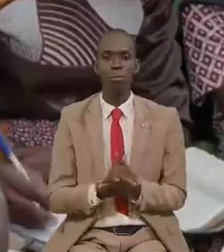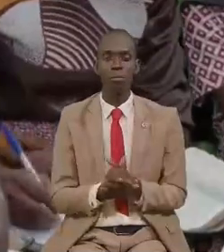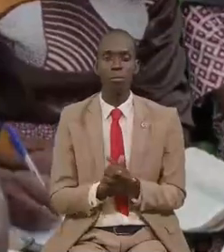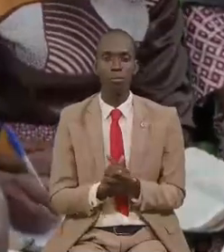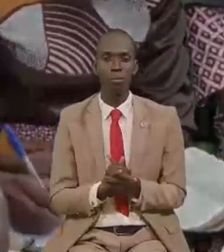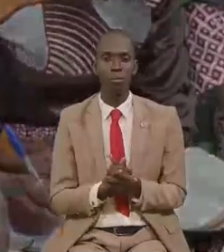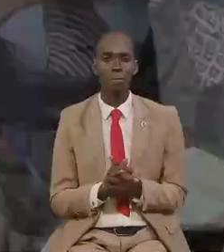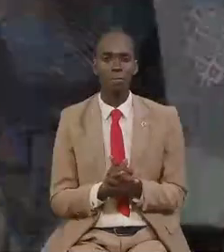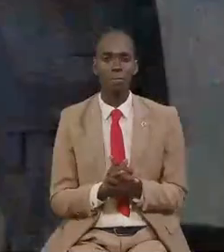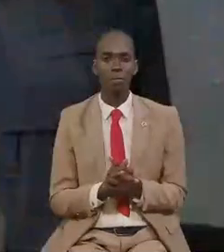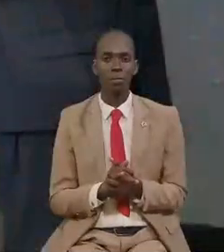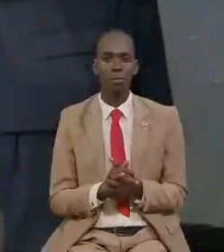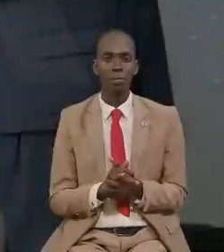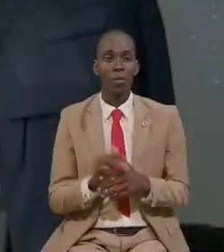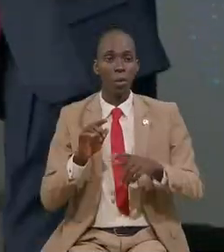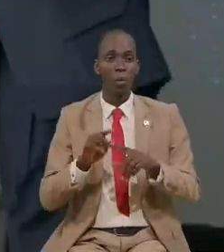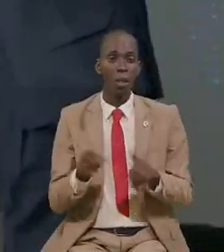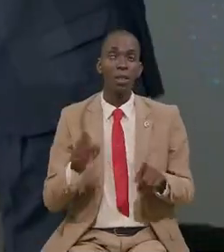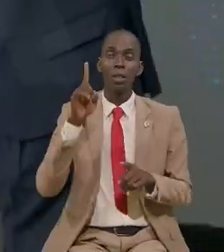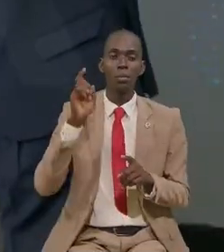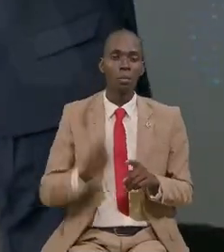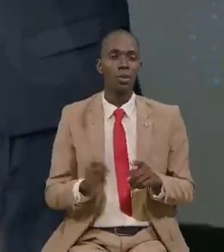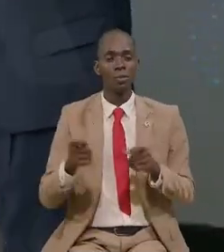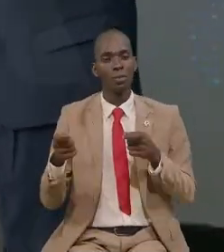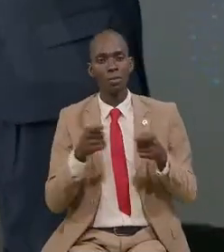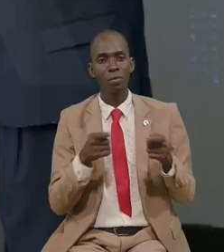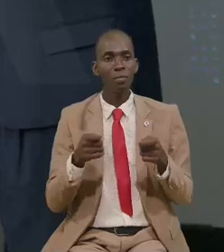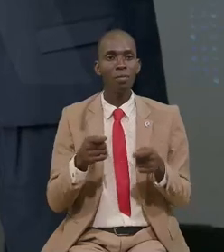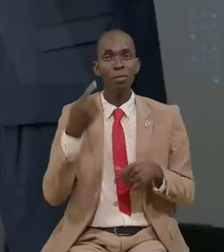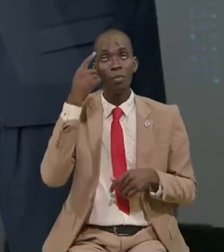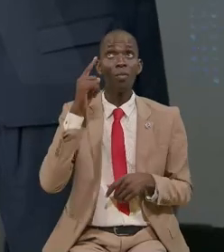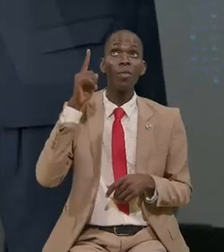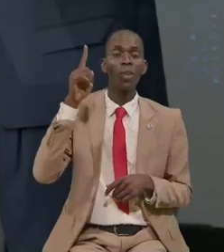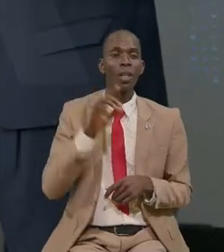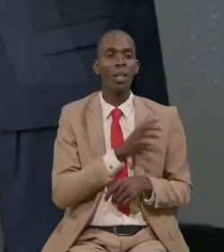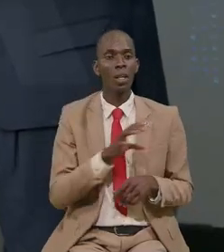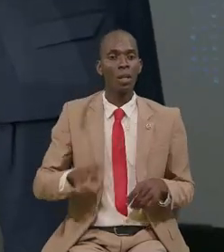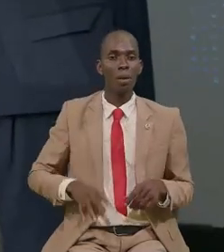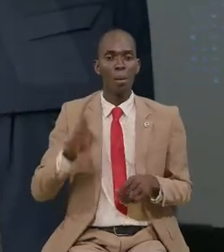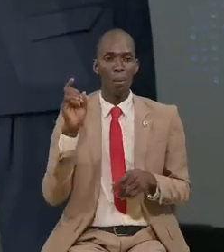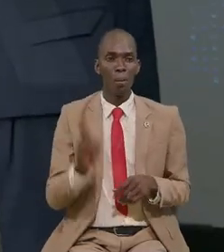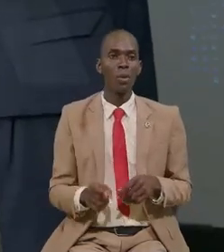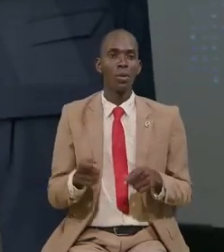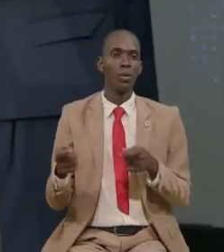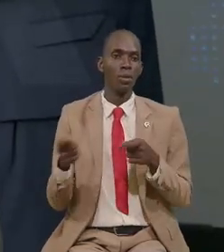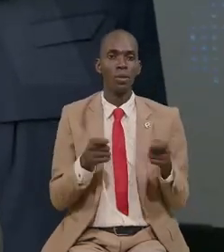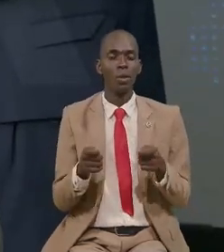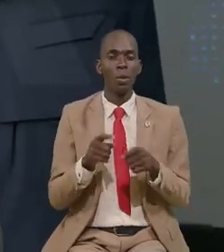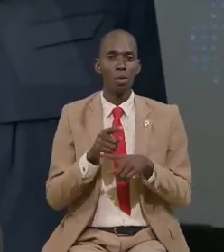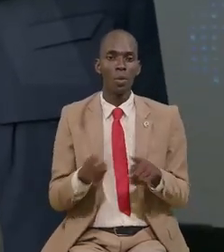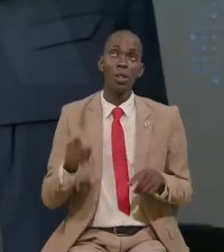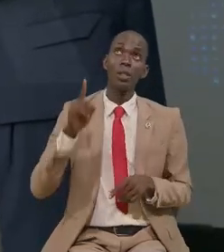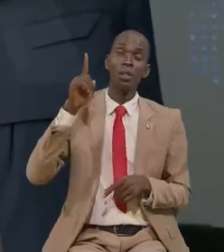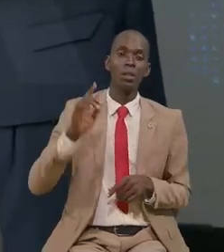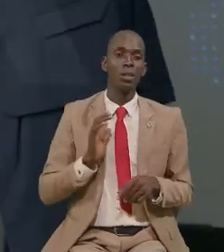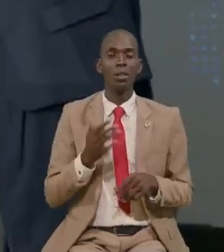25. Car il faut qu'il règne, car Christ doit régner, car il faut que notre